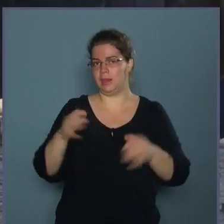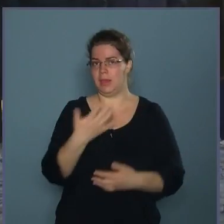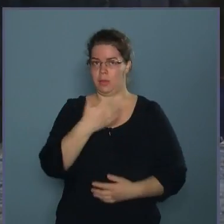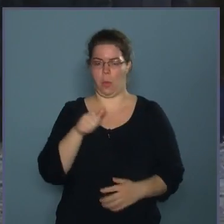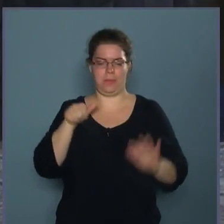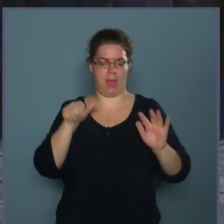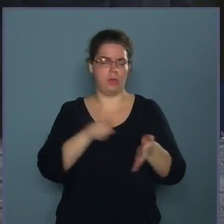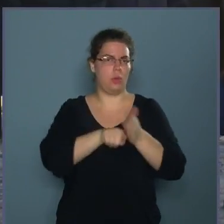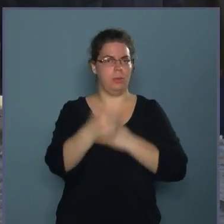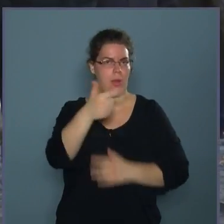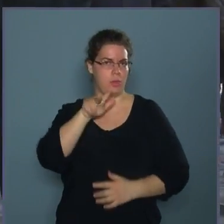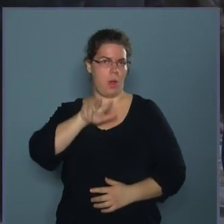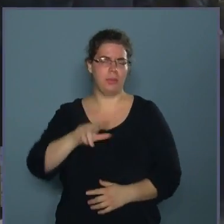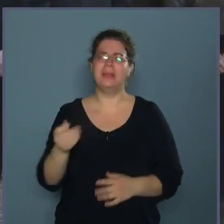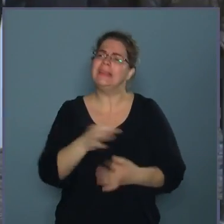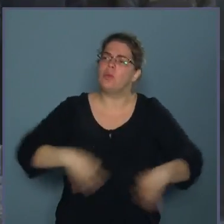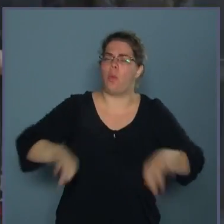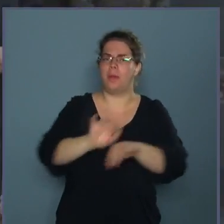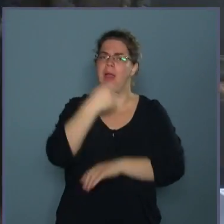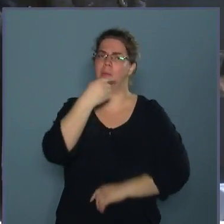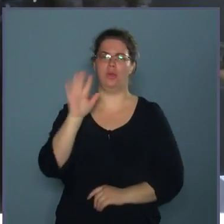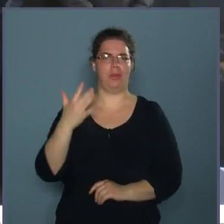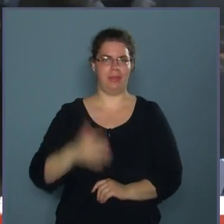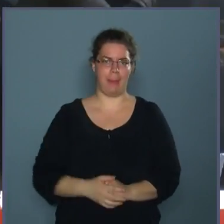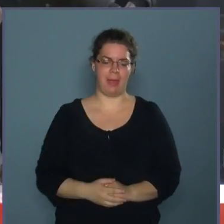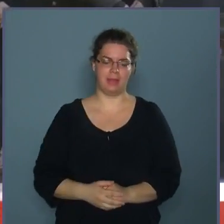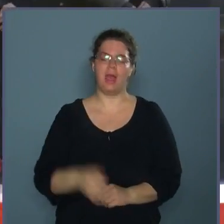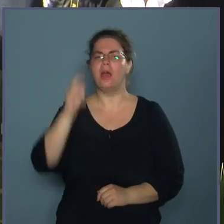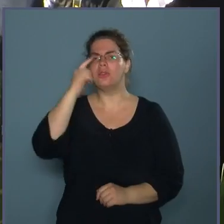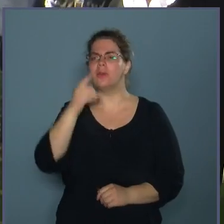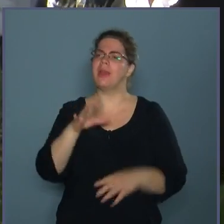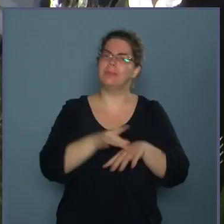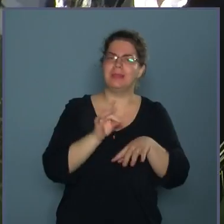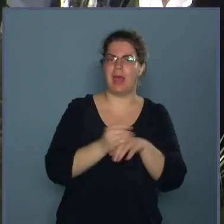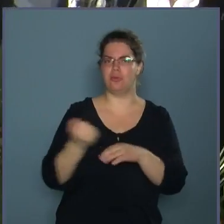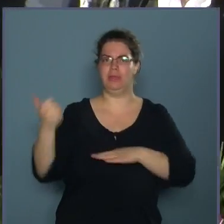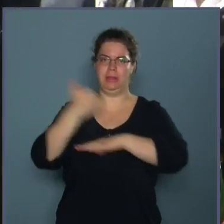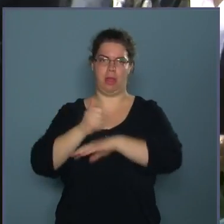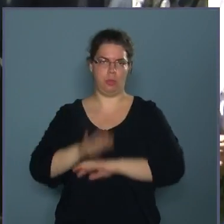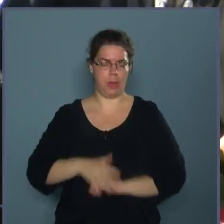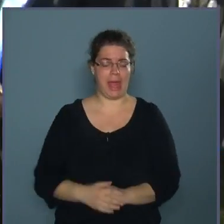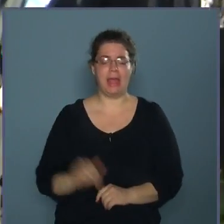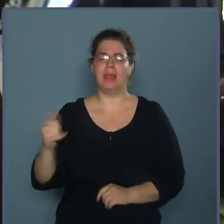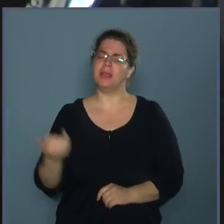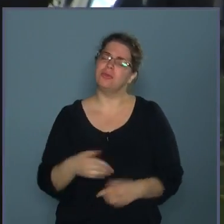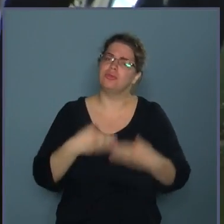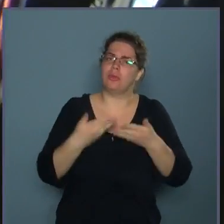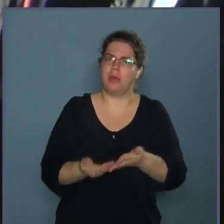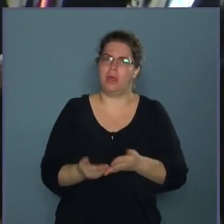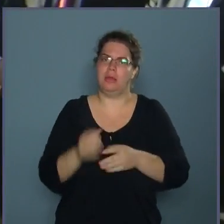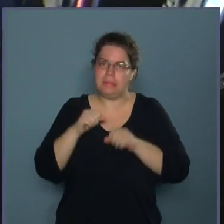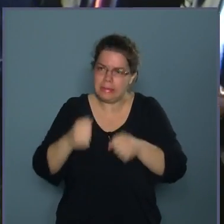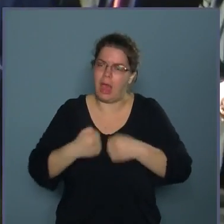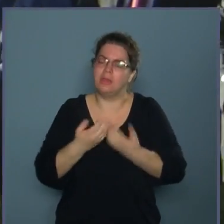1956. október 23-án egy ország mondott nemet a szovjet mintájú diktatúrára, és juttatta